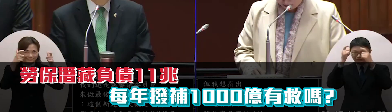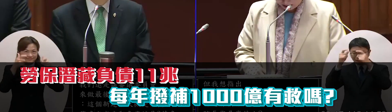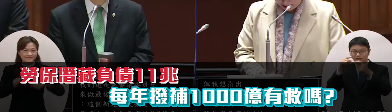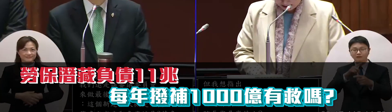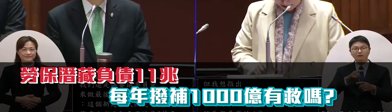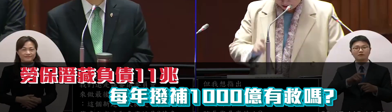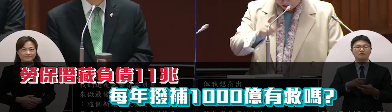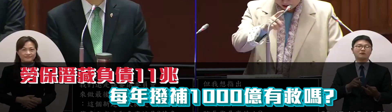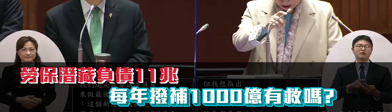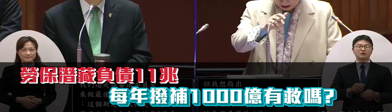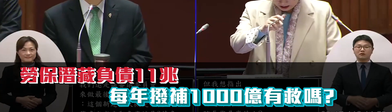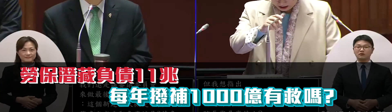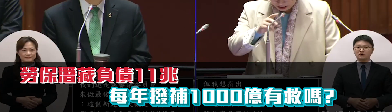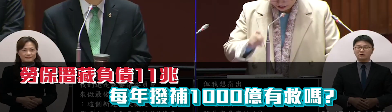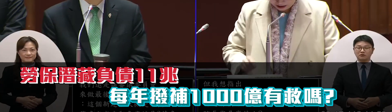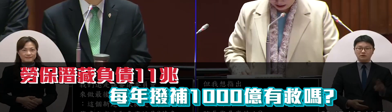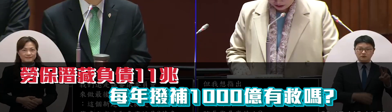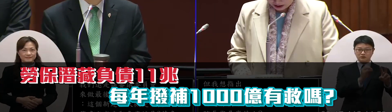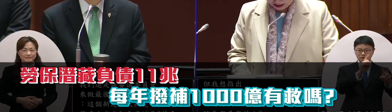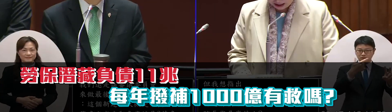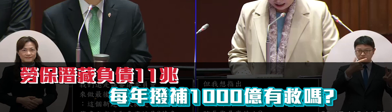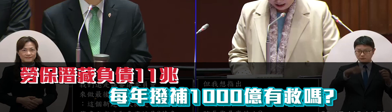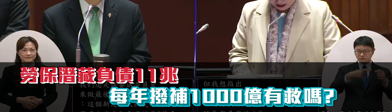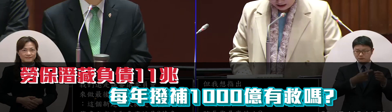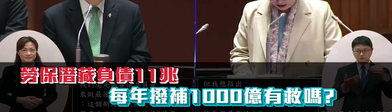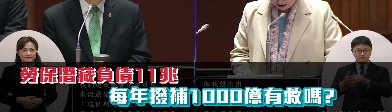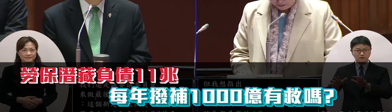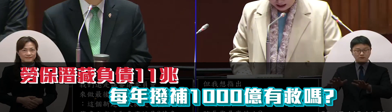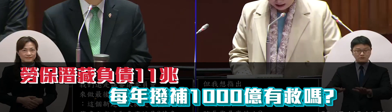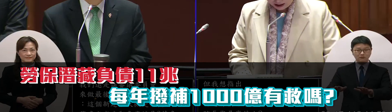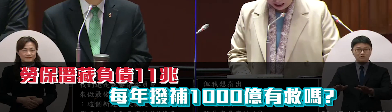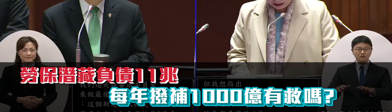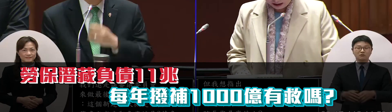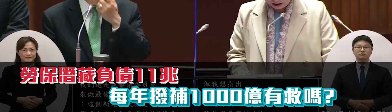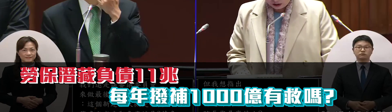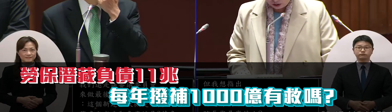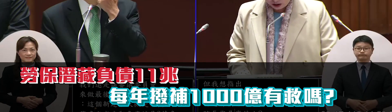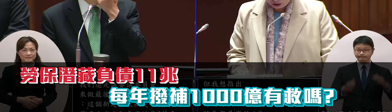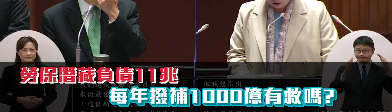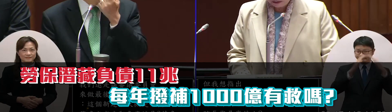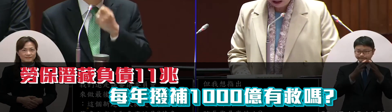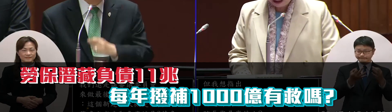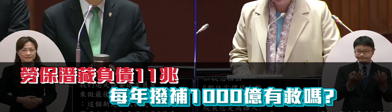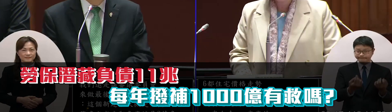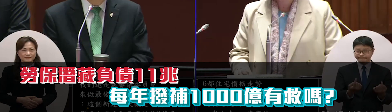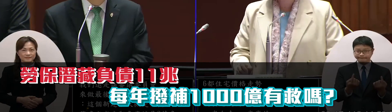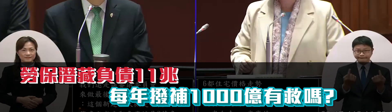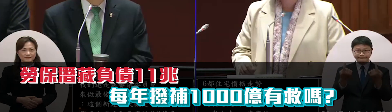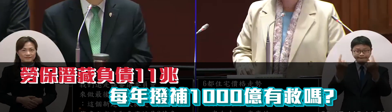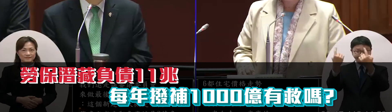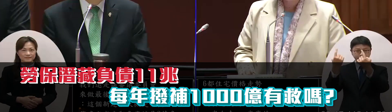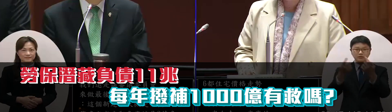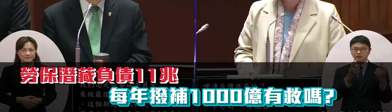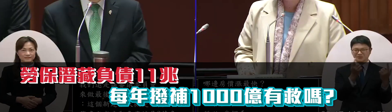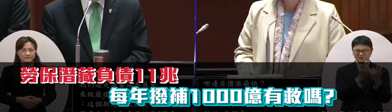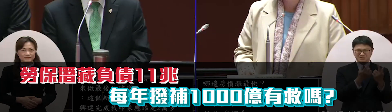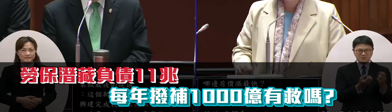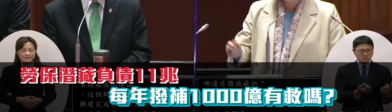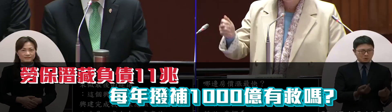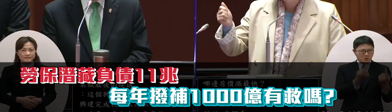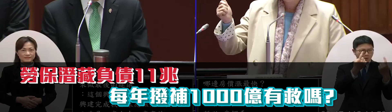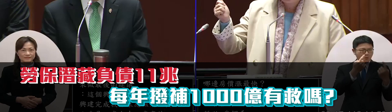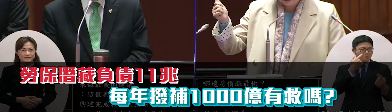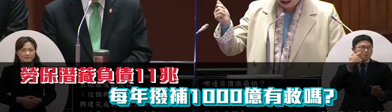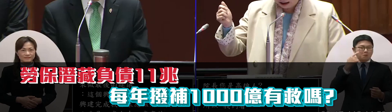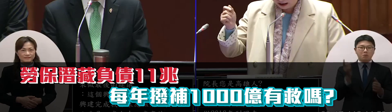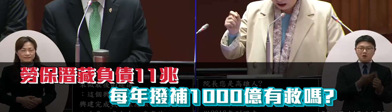是。所以我们看这从2016年到现在，这个房价的这个走势图里面，其实不是台北涨最快，